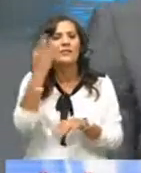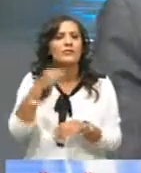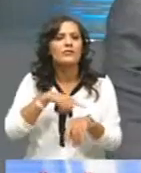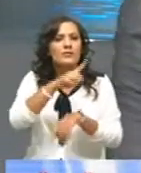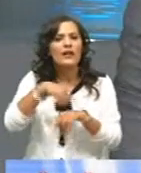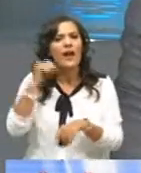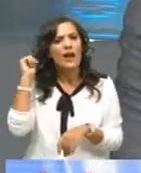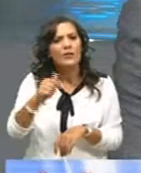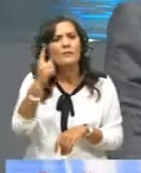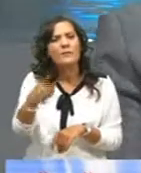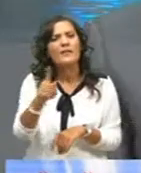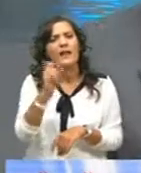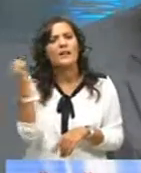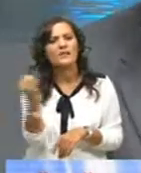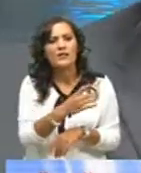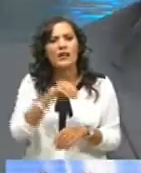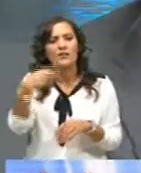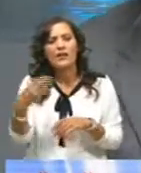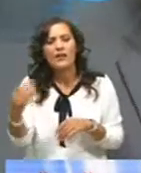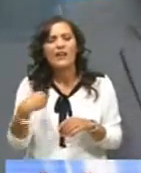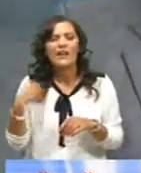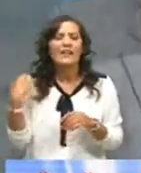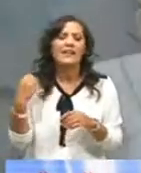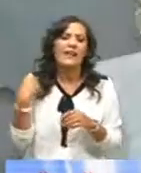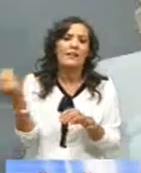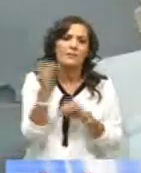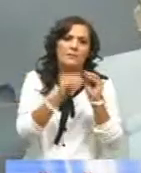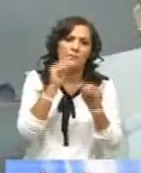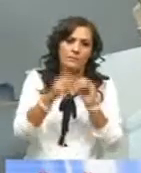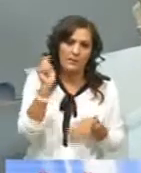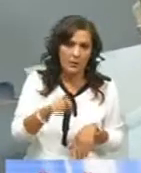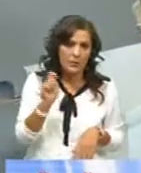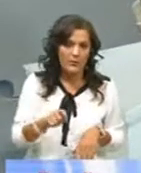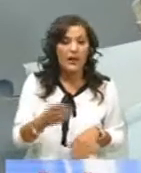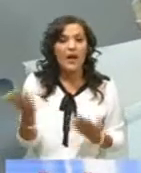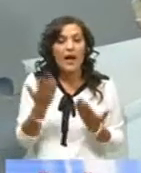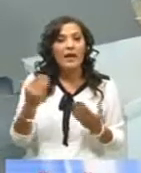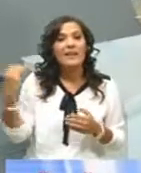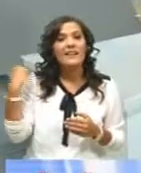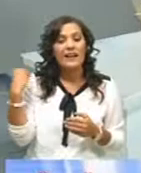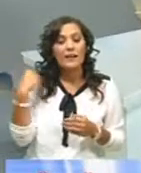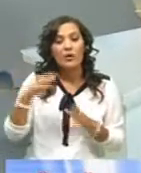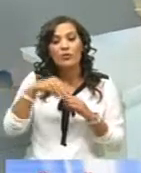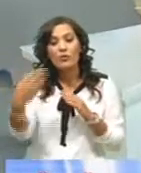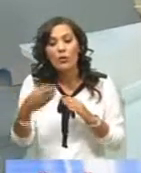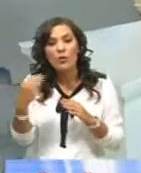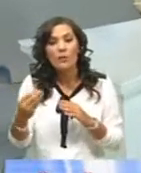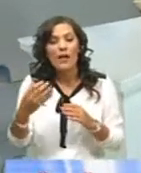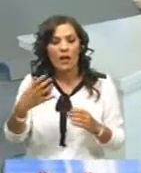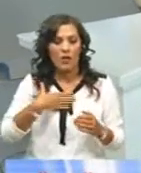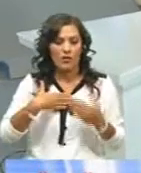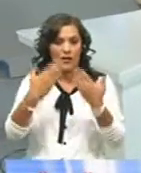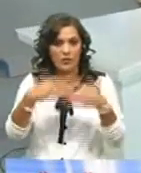her gün binlercesi dökülür yerine yenisi yenileri yapılır Eğer yenilenme dökülmenin önüne